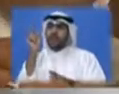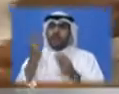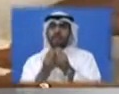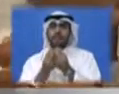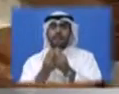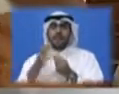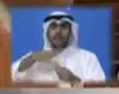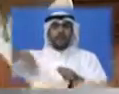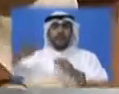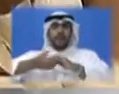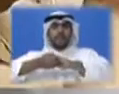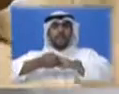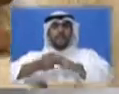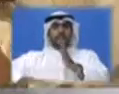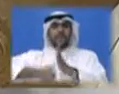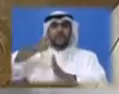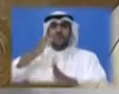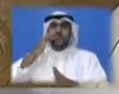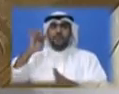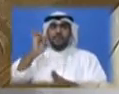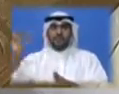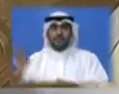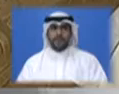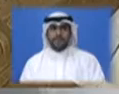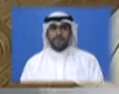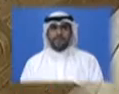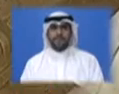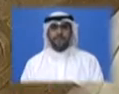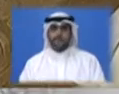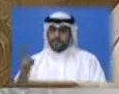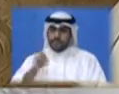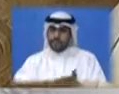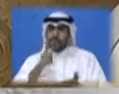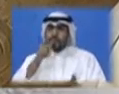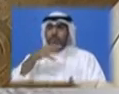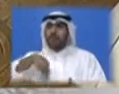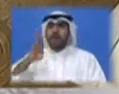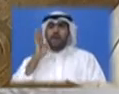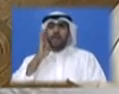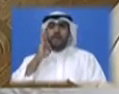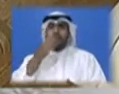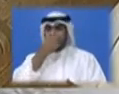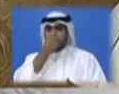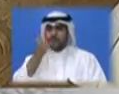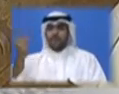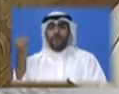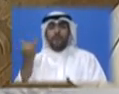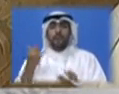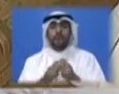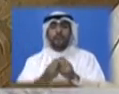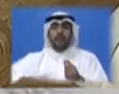لتلك المؤسسات الرياضية الشبابية. أكيد أن هذه كل الأدوار متكاملة نتجت عن الحقيقة